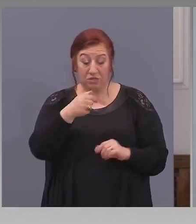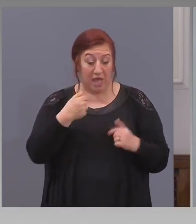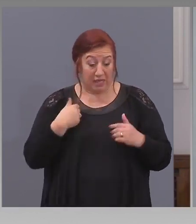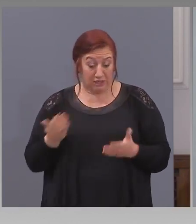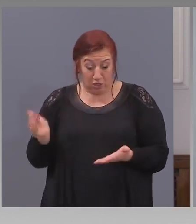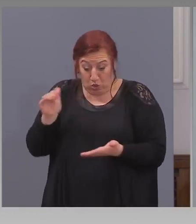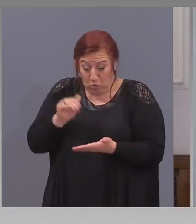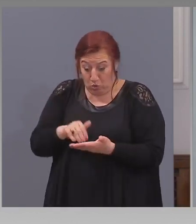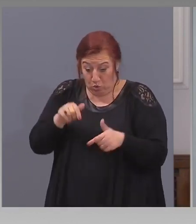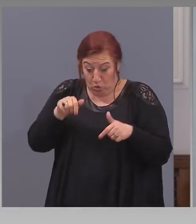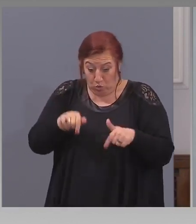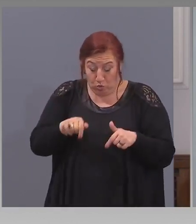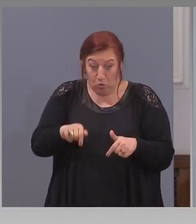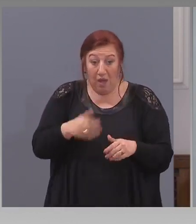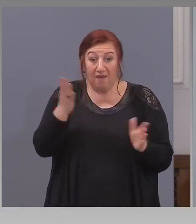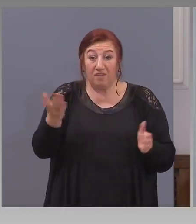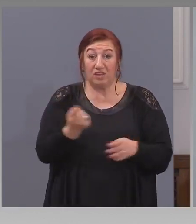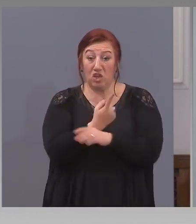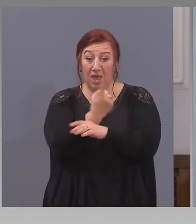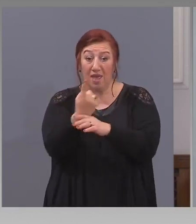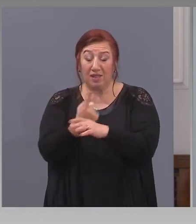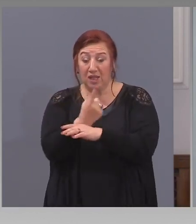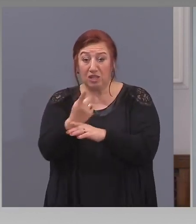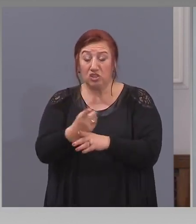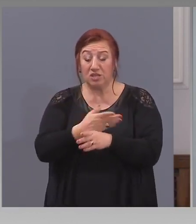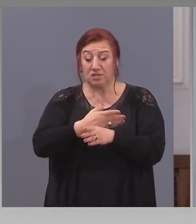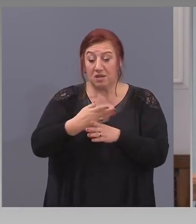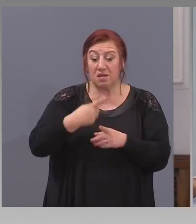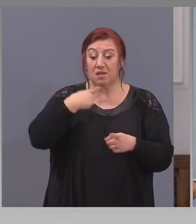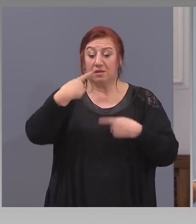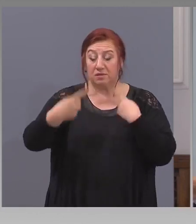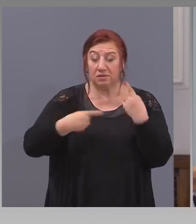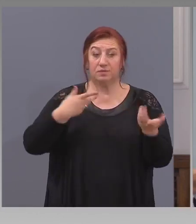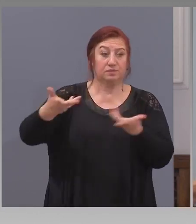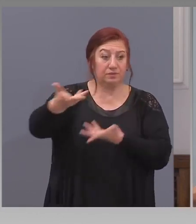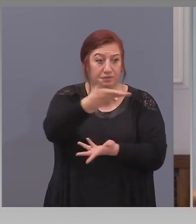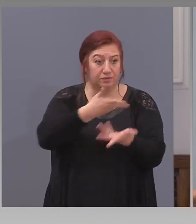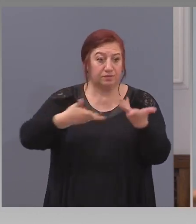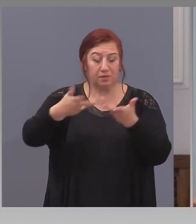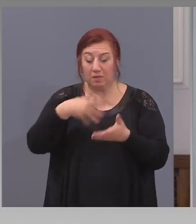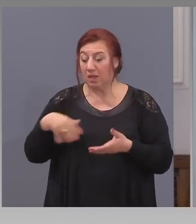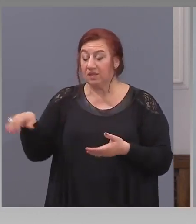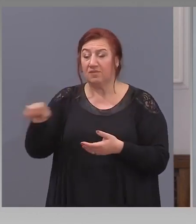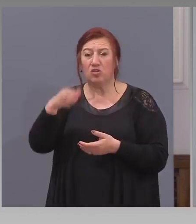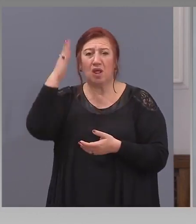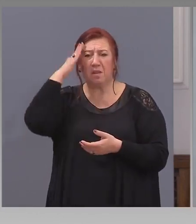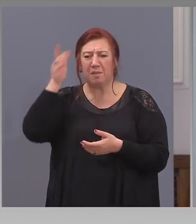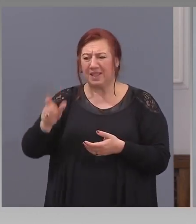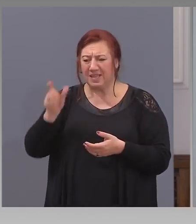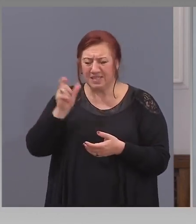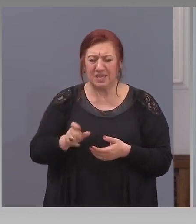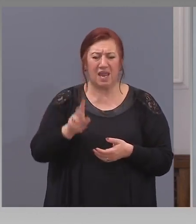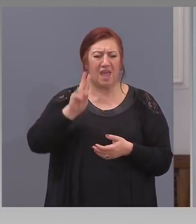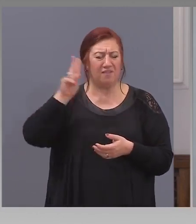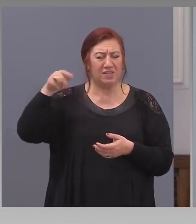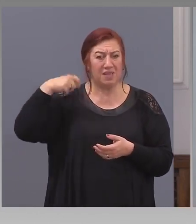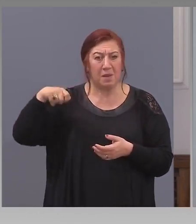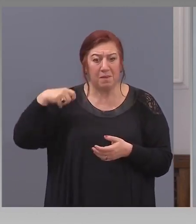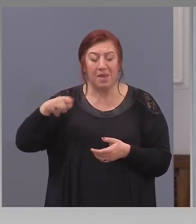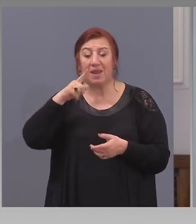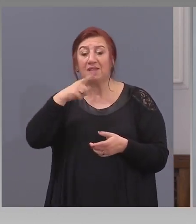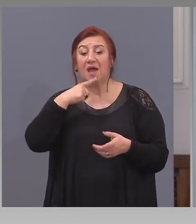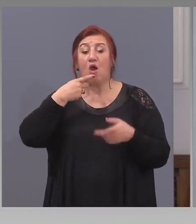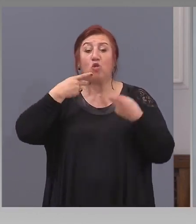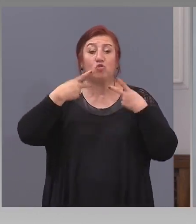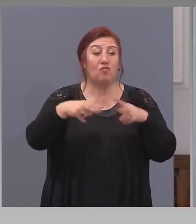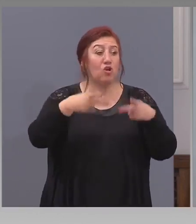От 2.5-3.5, един час не съм спрял. И съм ви довел вицепремиери, министри, да отговорят и на всеки един детайл от тук на